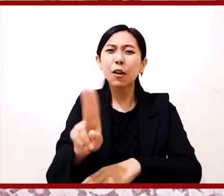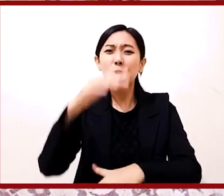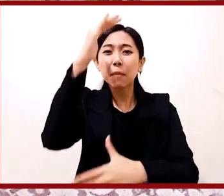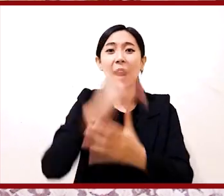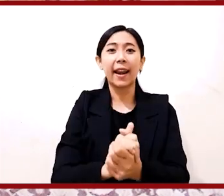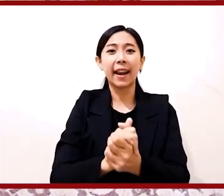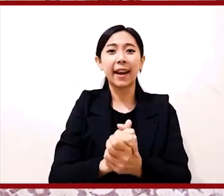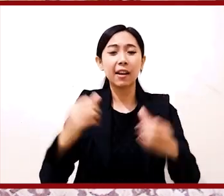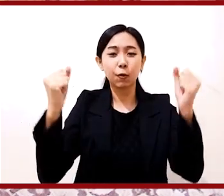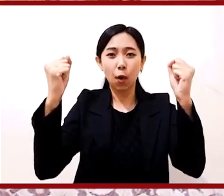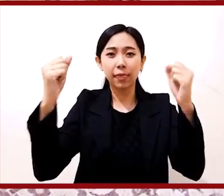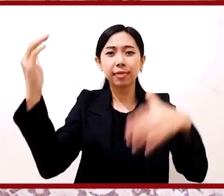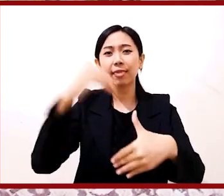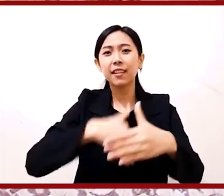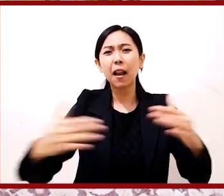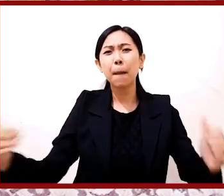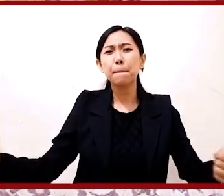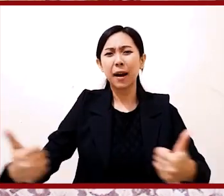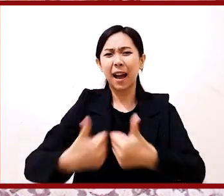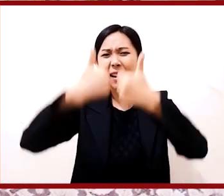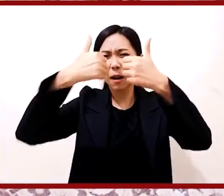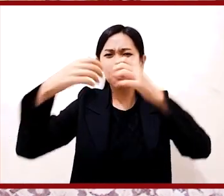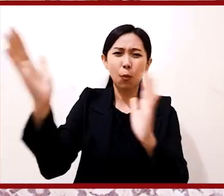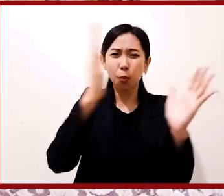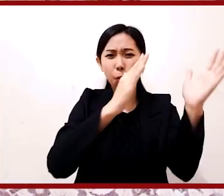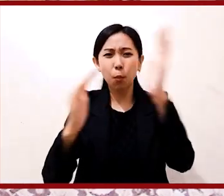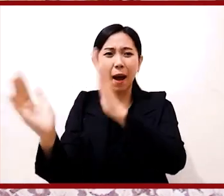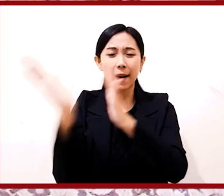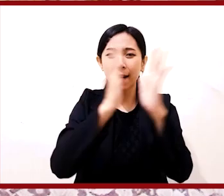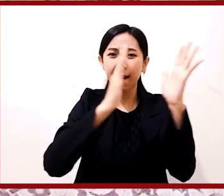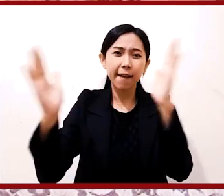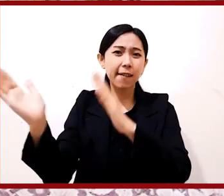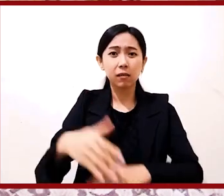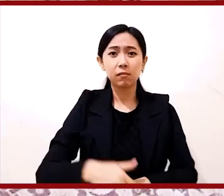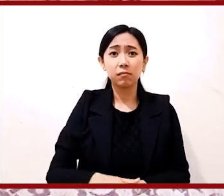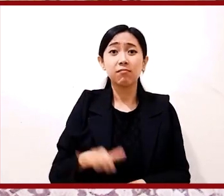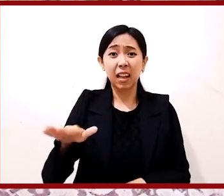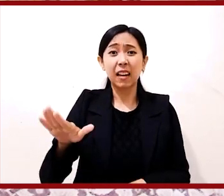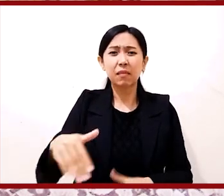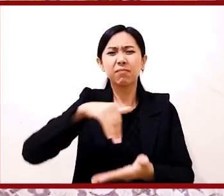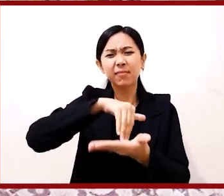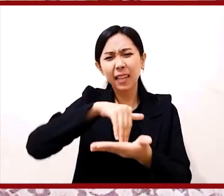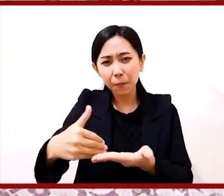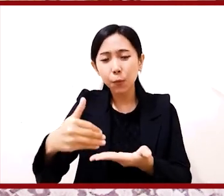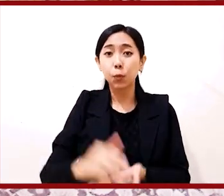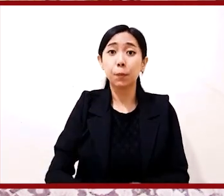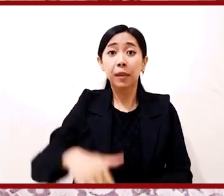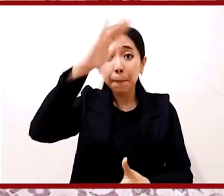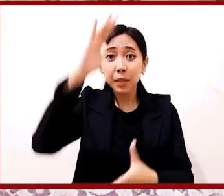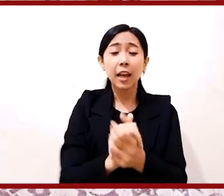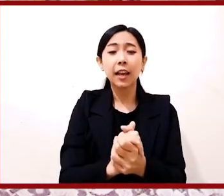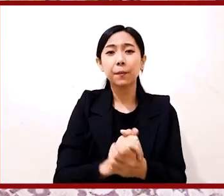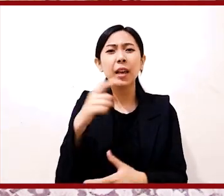Anak-anak kita perlu iman yang kuat dalam menghadapi badai kehidupan, sebab mereka rapuh. Iman